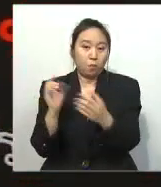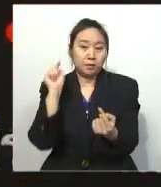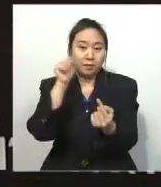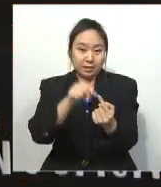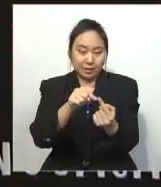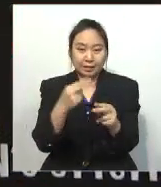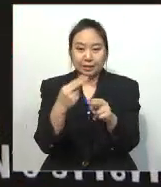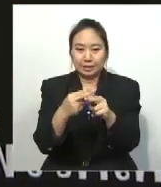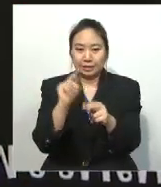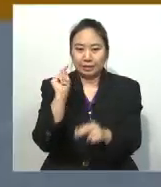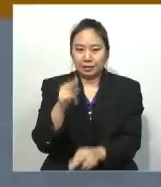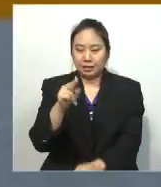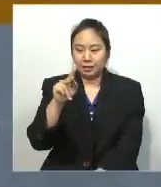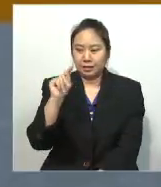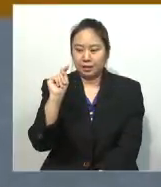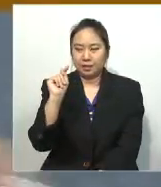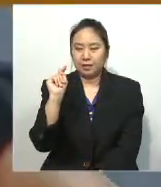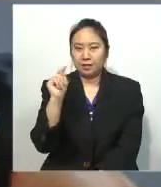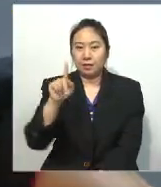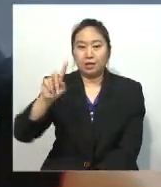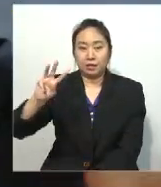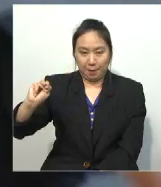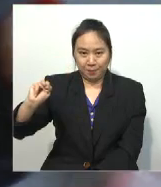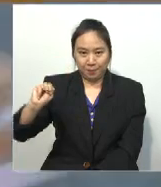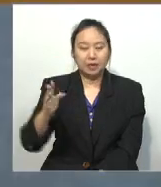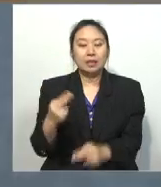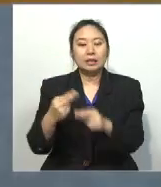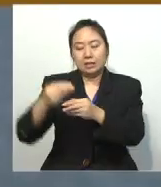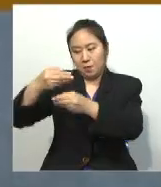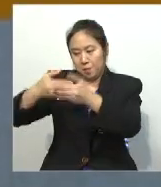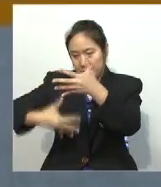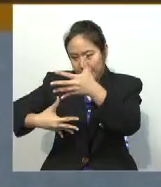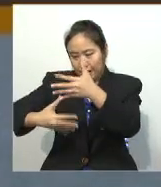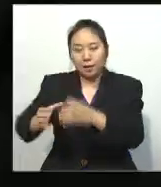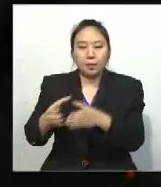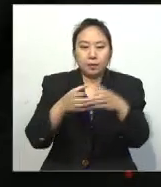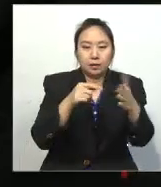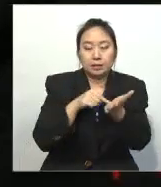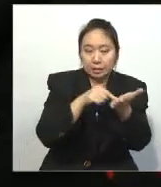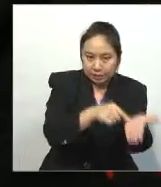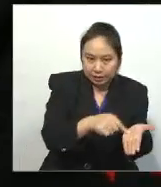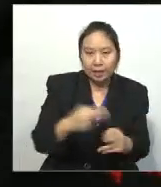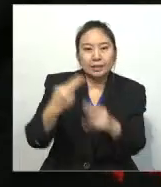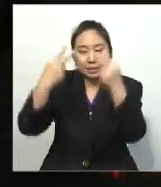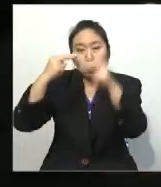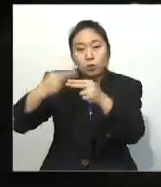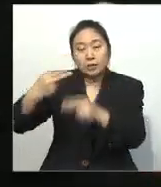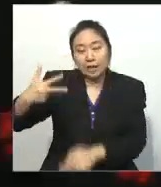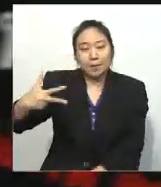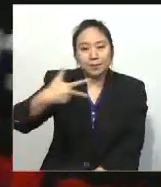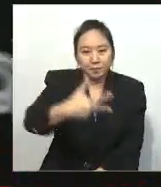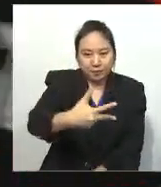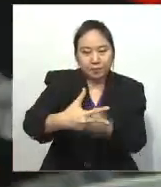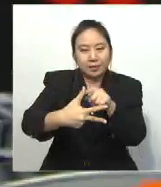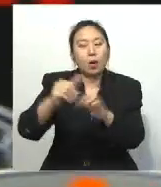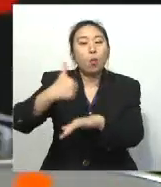รคไทยธรรมครับโดยจะยื่นสมัครส.ส.แบบเป็นชื่อรายชื่อและ3บัญชีนายกรัฐมนตรีพร้อมกันประกอบด้วยนายอโนไทยดวงดา